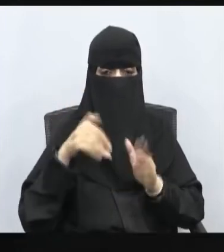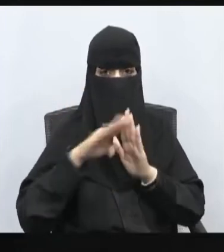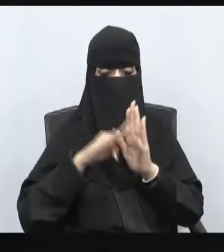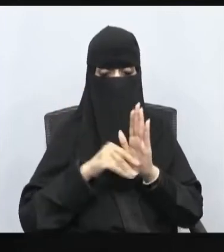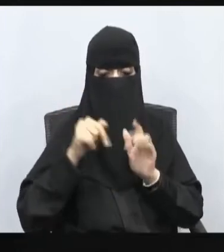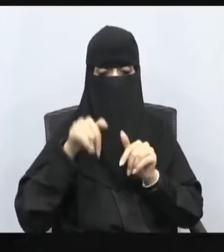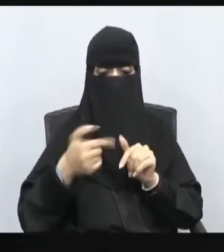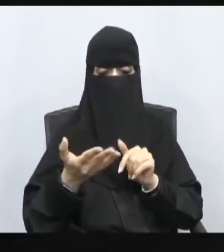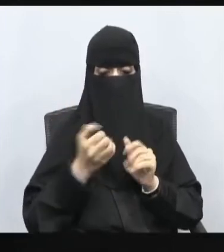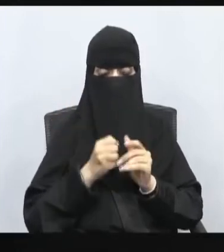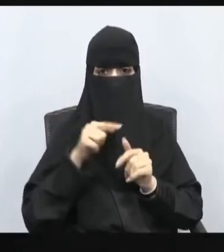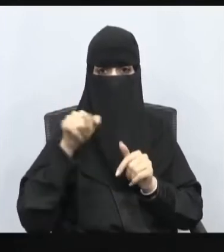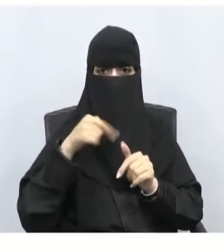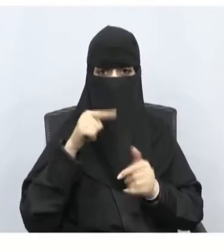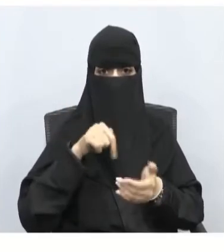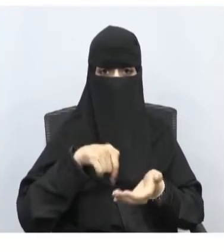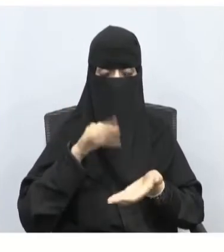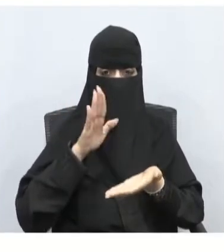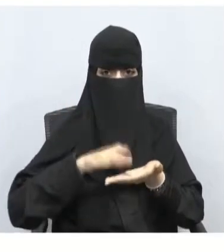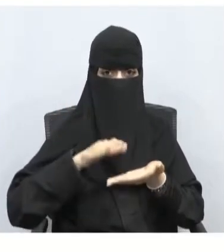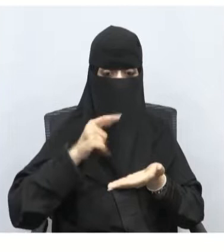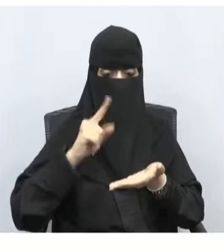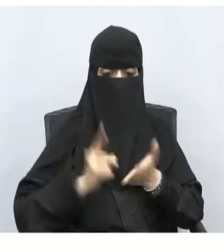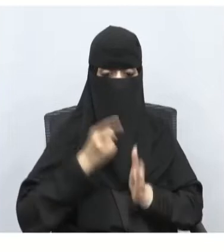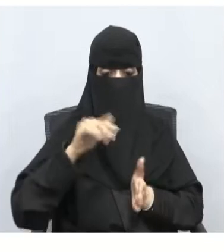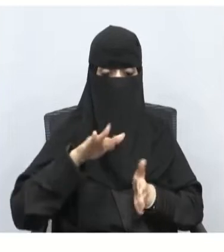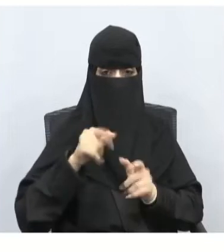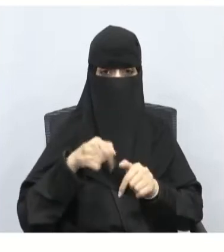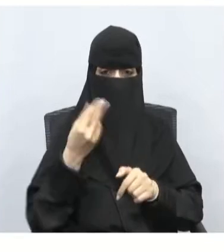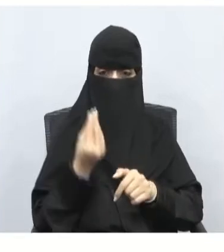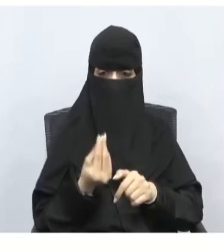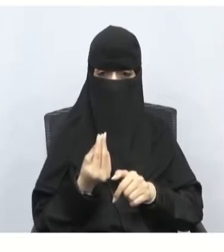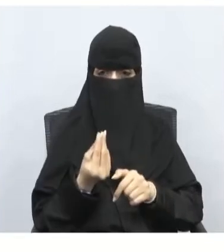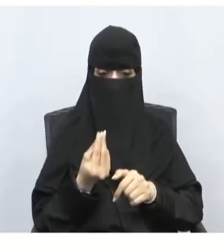الخطوات؟ نقوم بهز الجرس اليدوي برفق